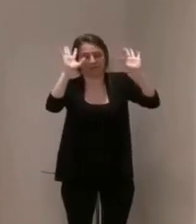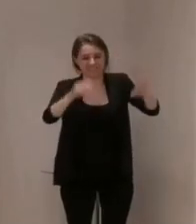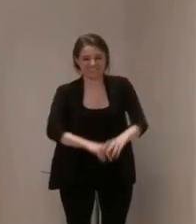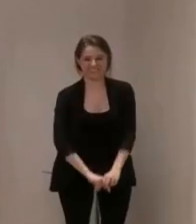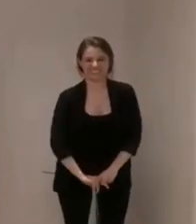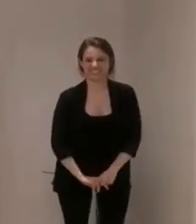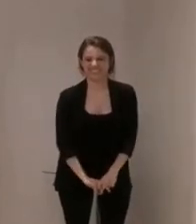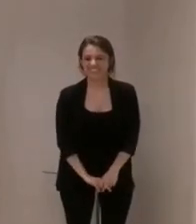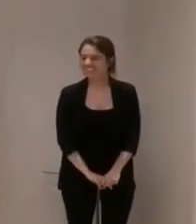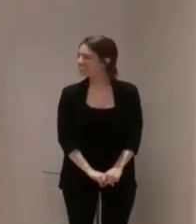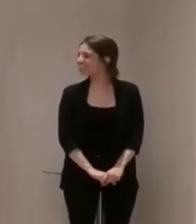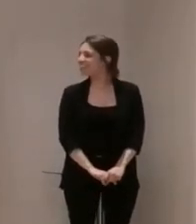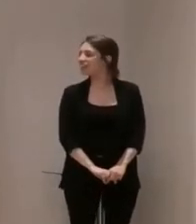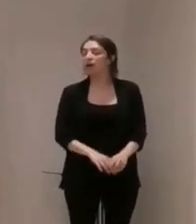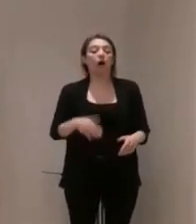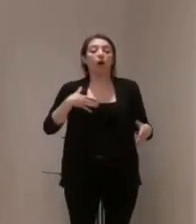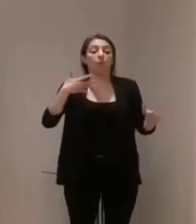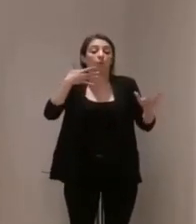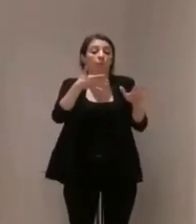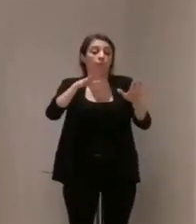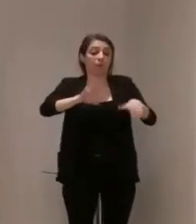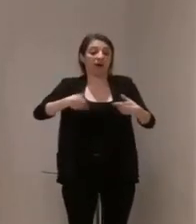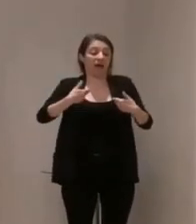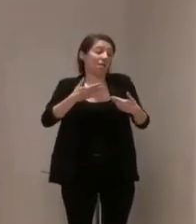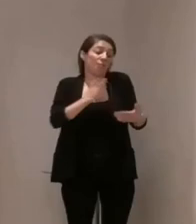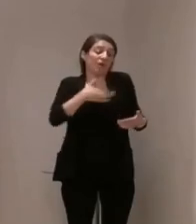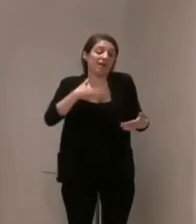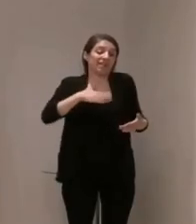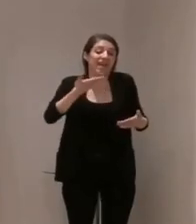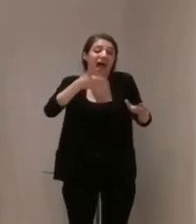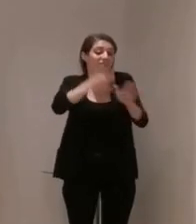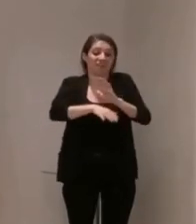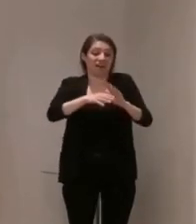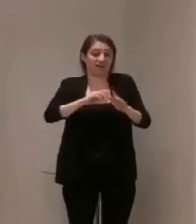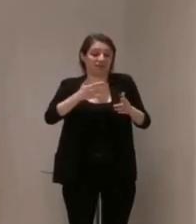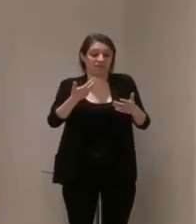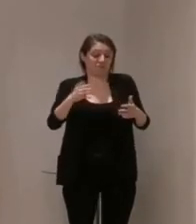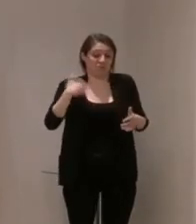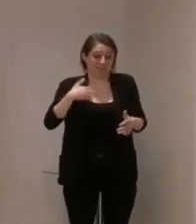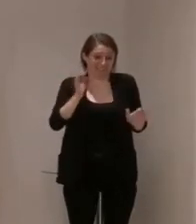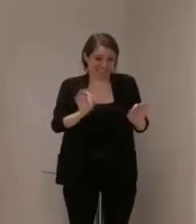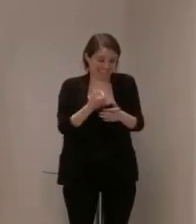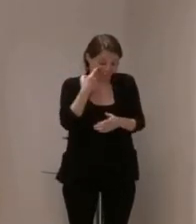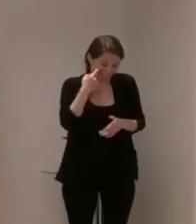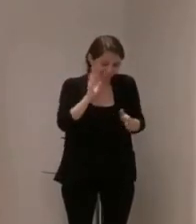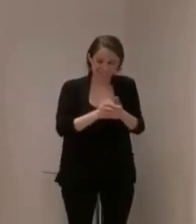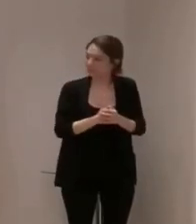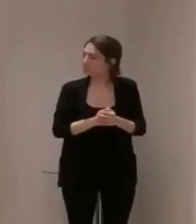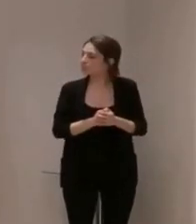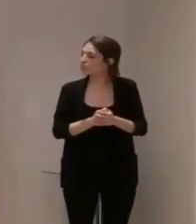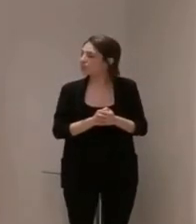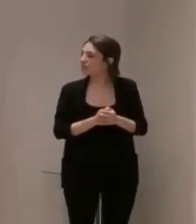però no sé si farà nos al final sent allà. A Manresa, la plaça que només té un